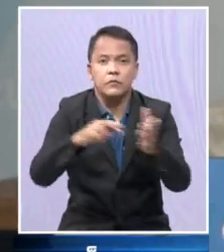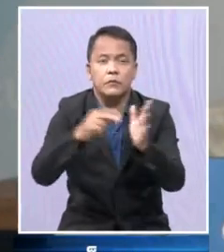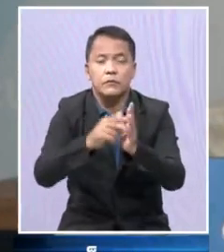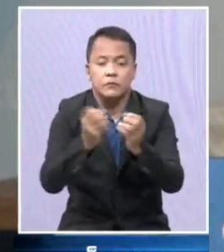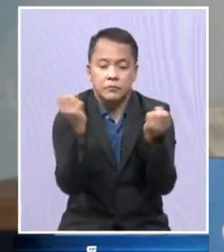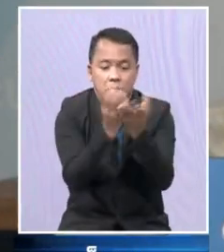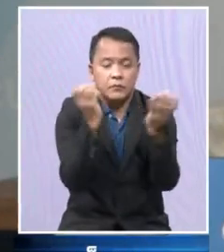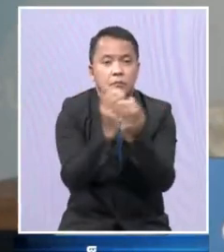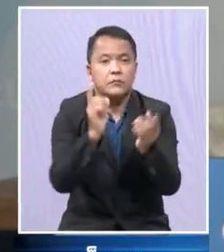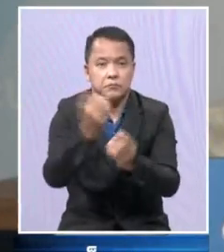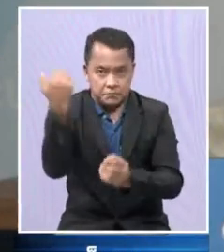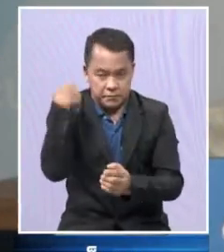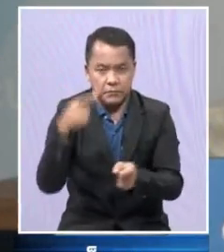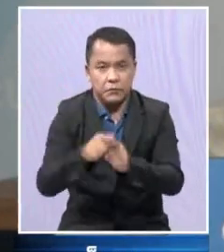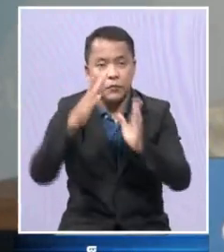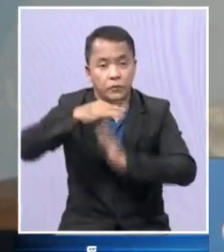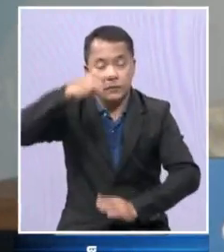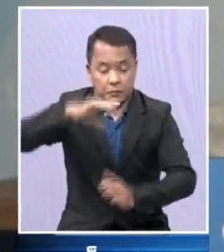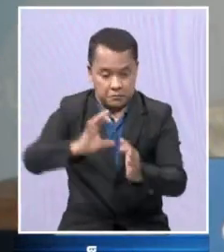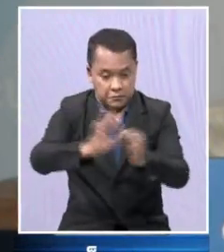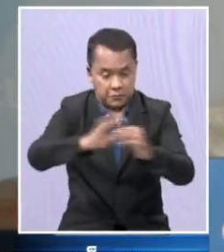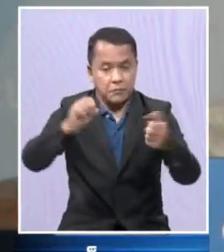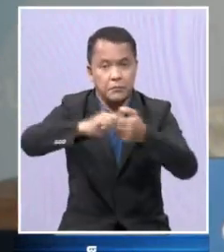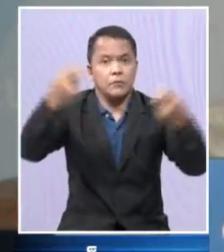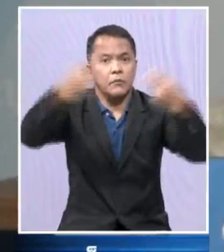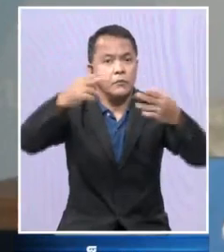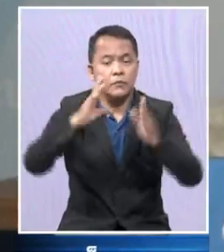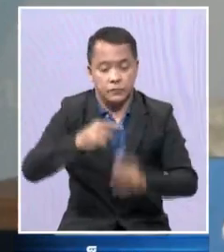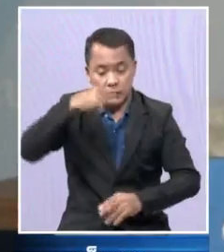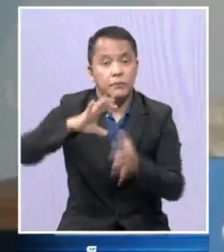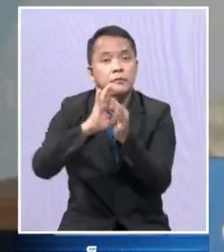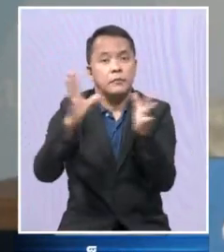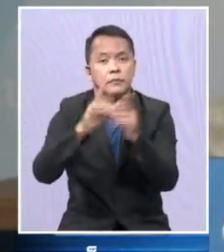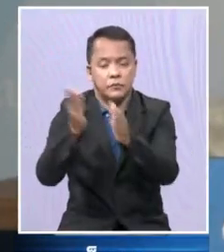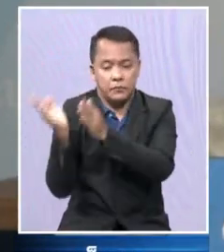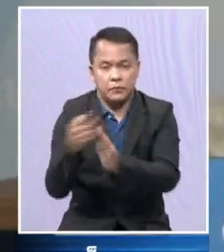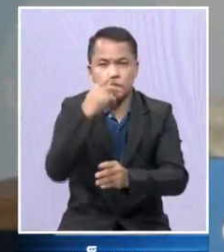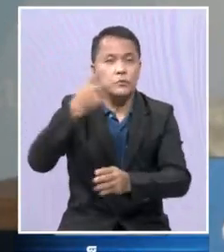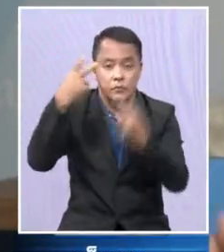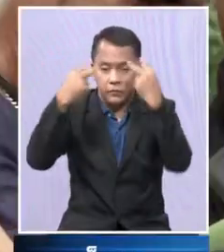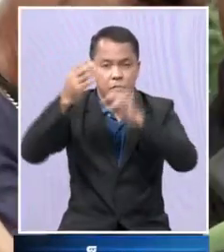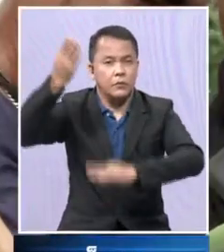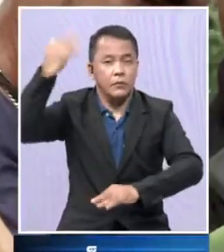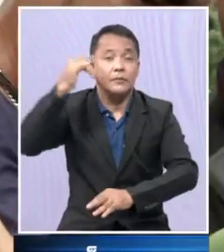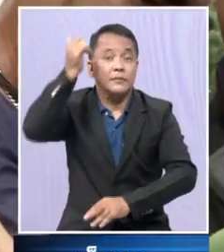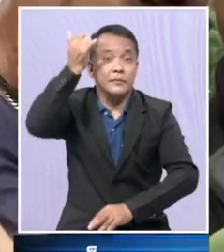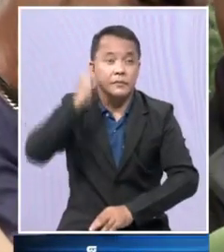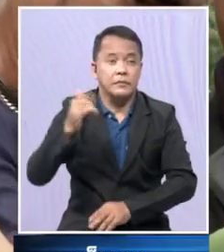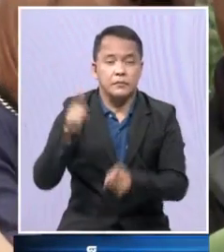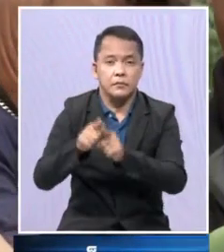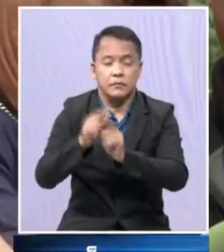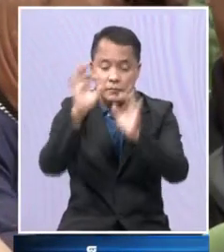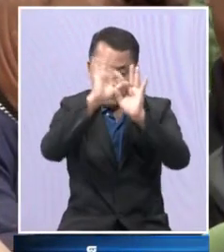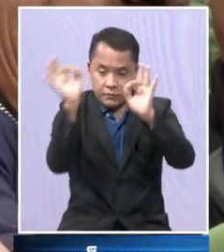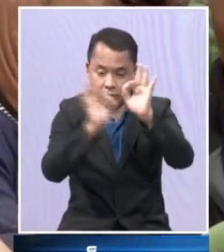งว่ากระทบต่อความสัมพันธ์แน่ๆนะฮะเพราะคนไทยไม่ได้เกี่ยวข้องกับสถานการณ์ที่เกิดขึ้นนี้เลยนะฮะเราไปดูอดีตนายกรัฐมนตรีคุณยิ่งลักษณ์ชินวัตรนะครับทวิต